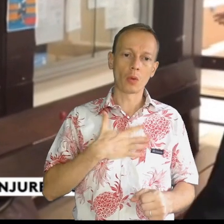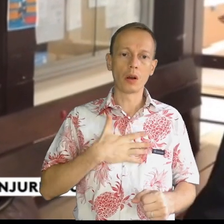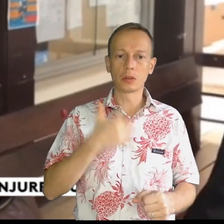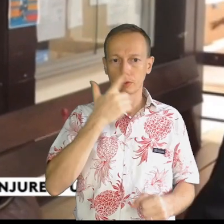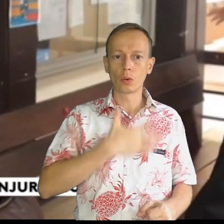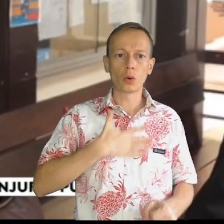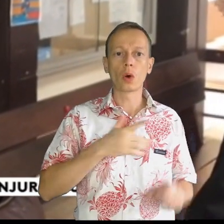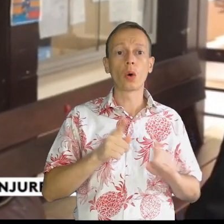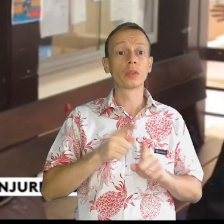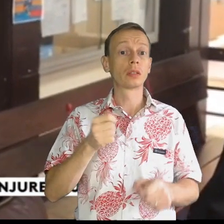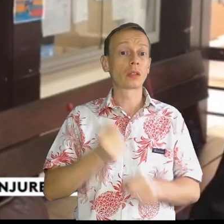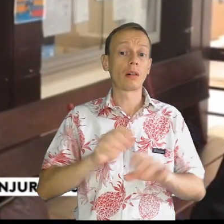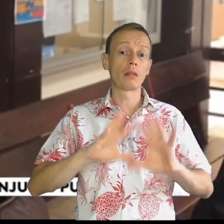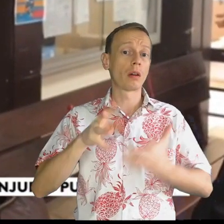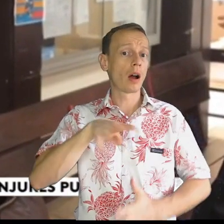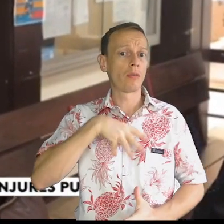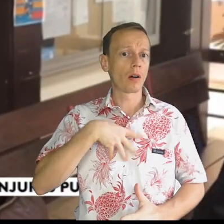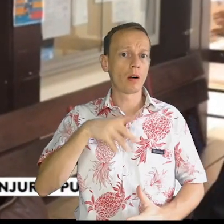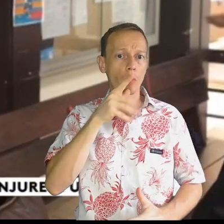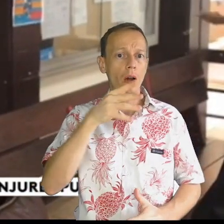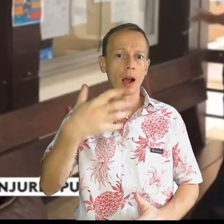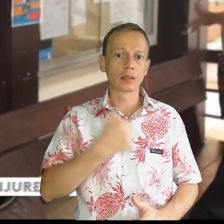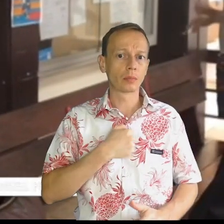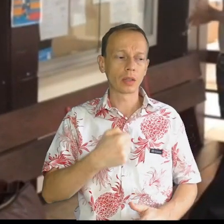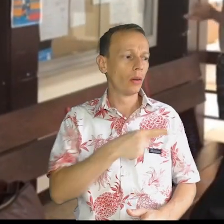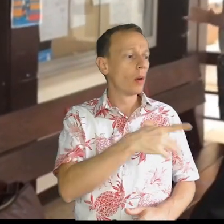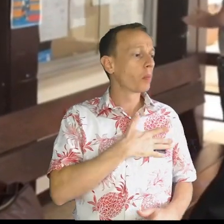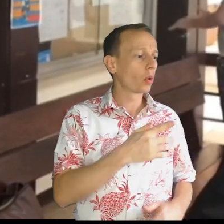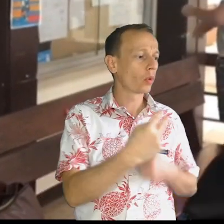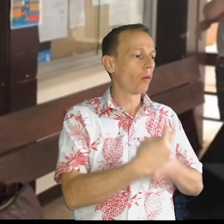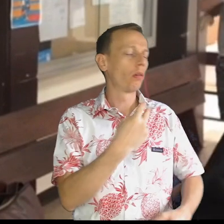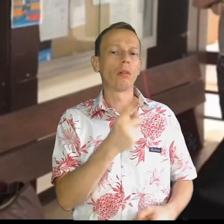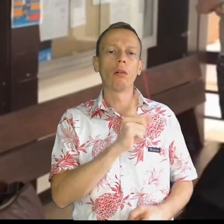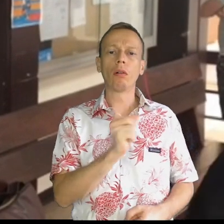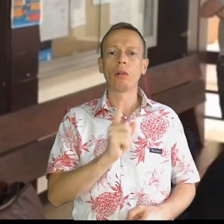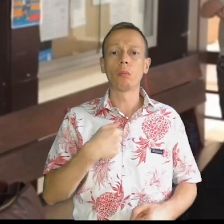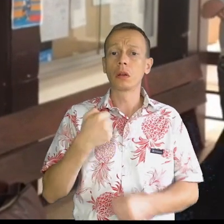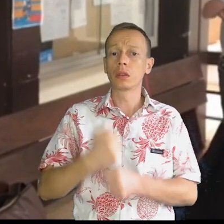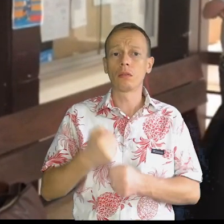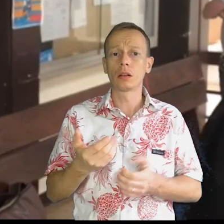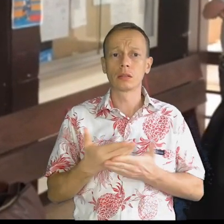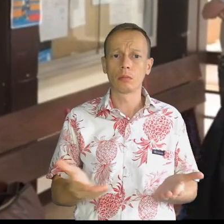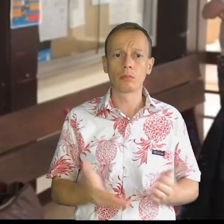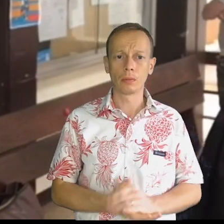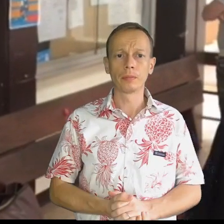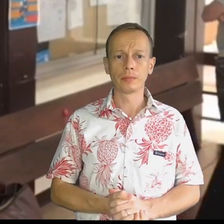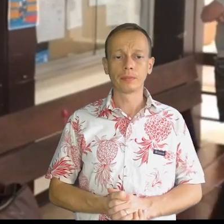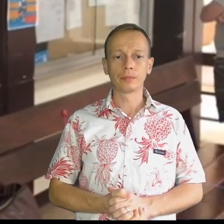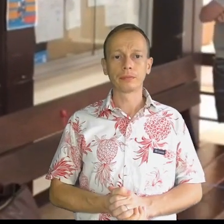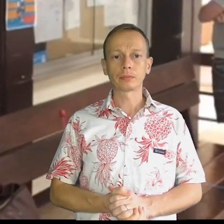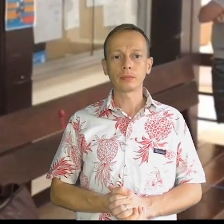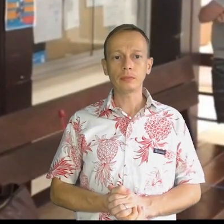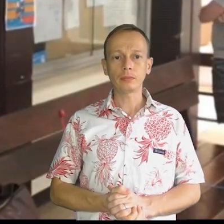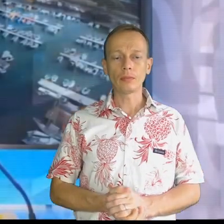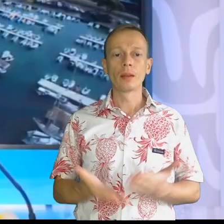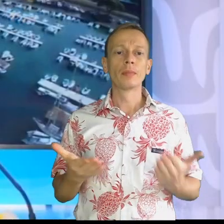d'avocat, pour notre profession, qu'on n'accepte pas d'être insulté comme ça après une plaidoirie, parce que je faisais juste mon métier. C'est tout ce que je